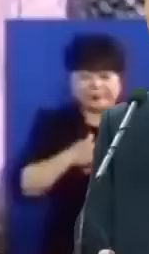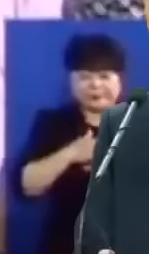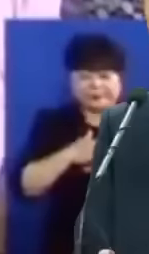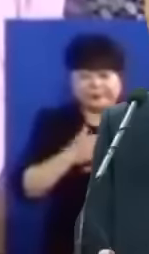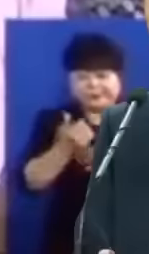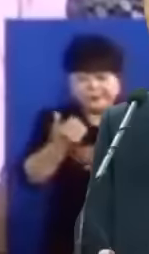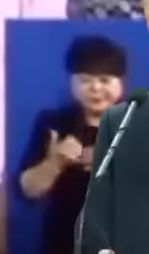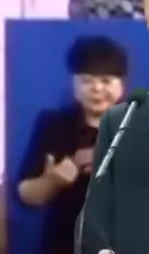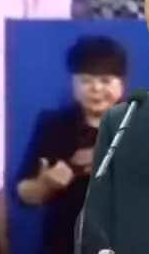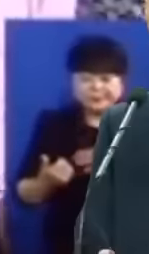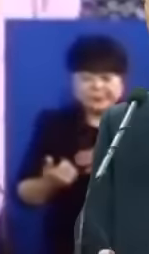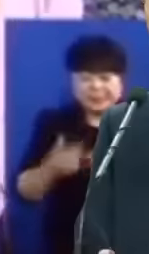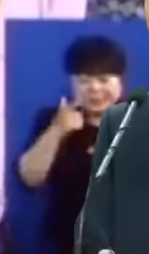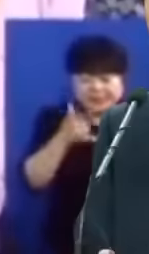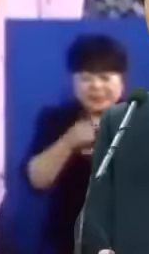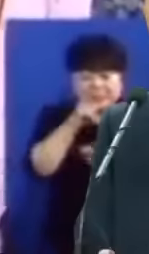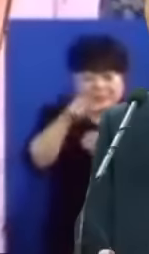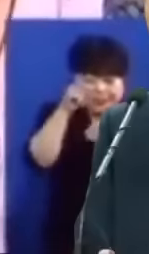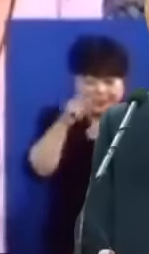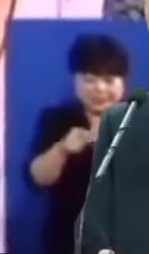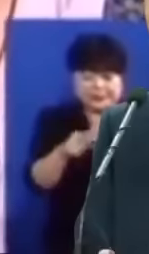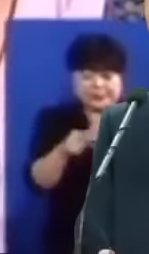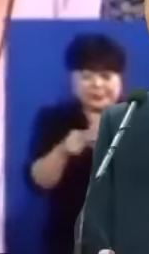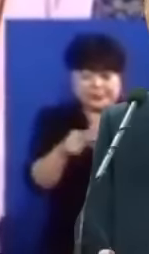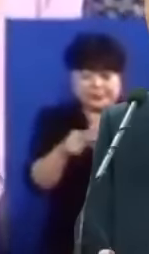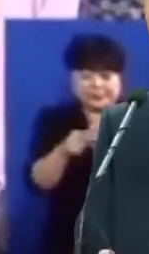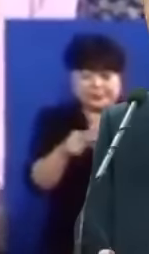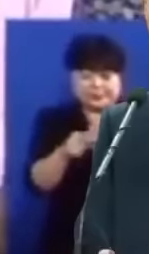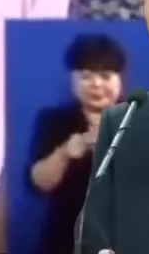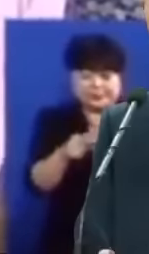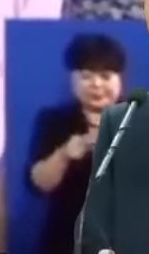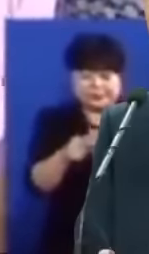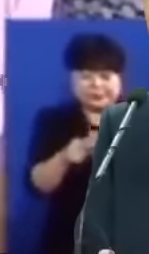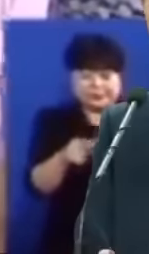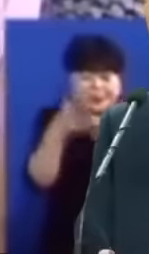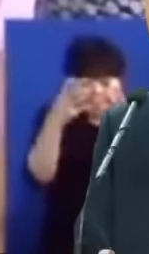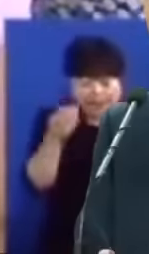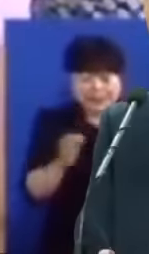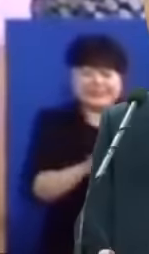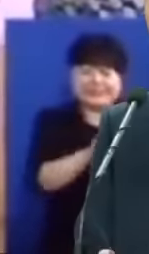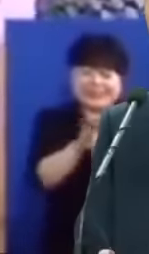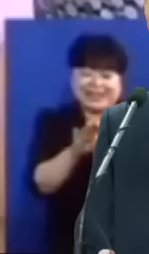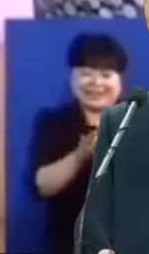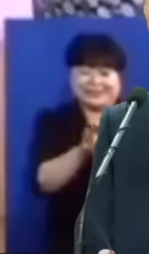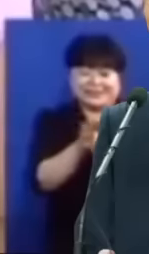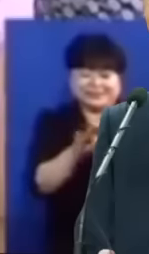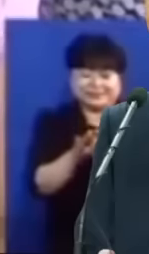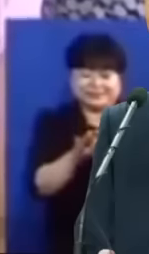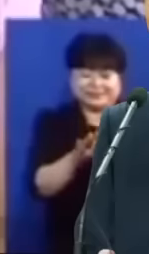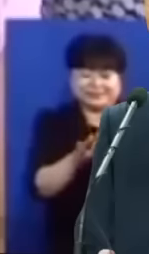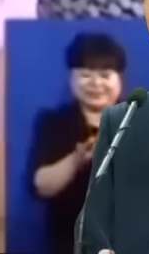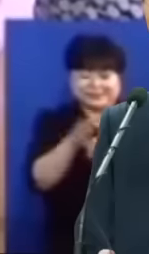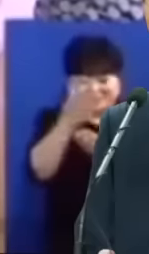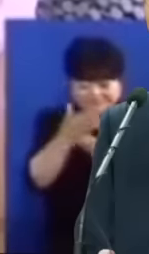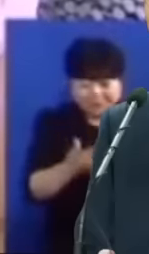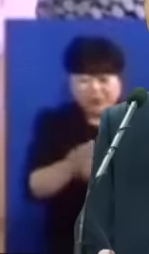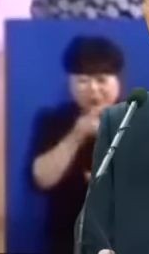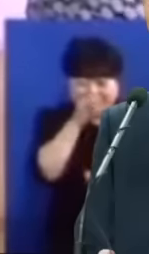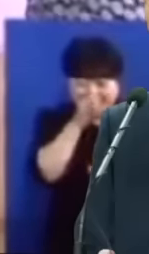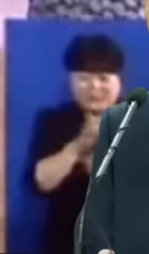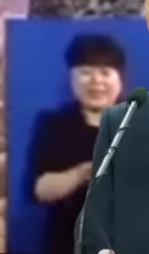하나님이 예수님 안에서 한없는 사랑을 베풀어 주시고